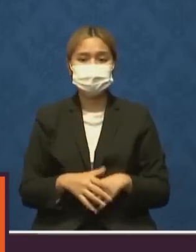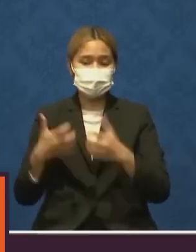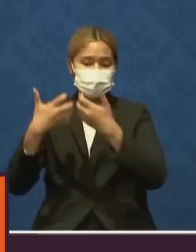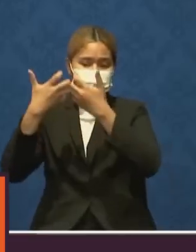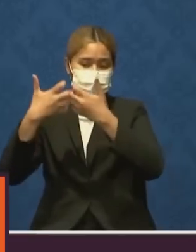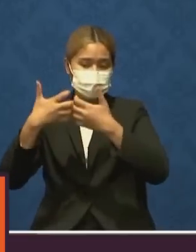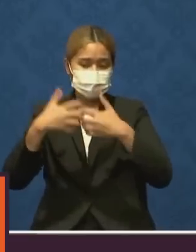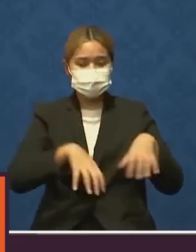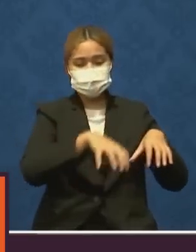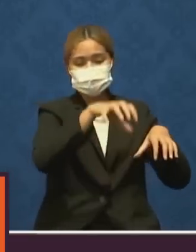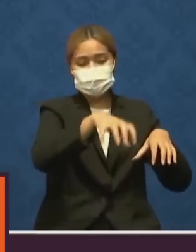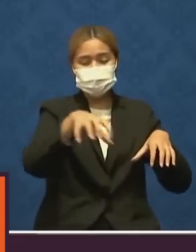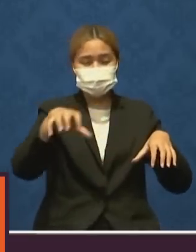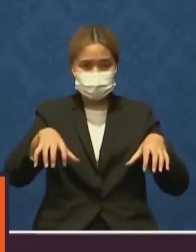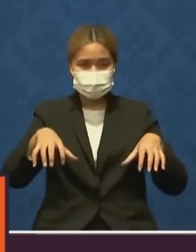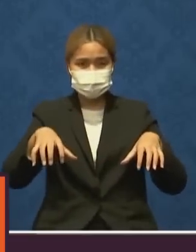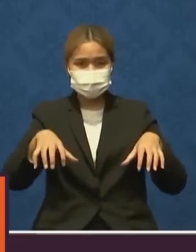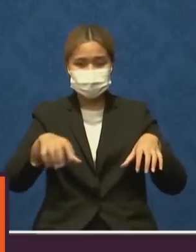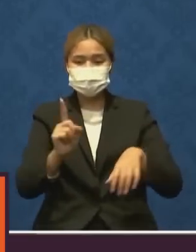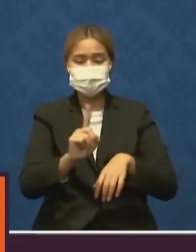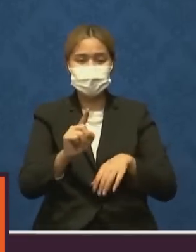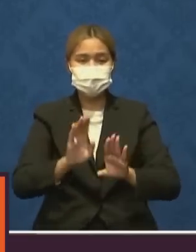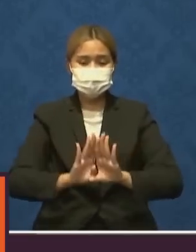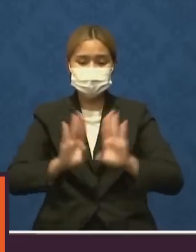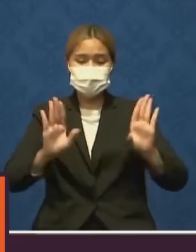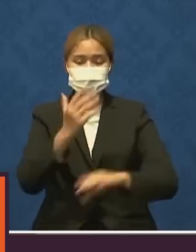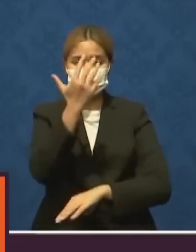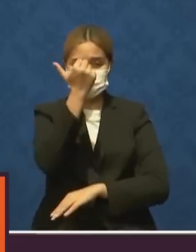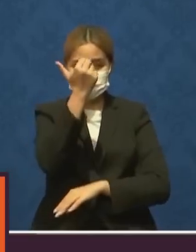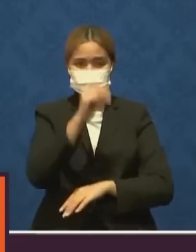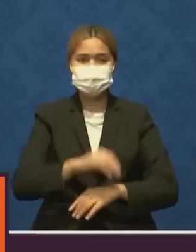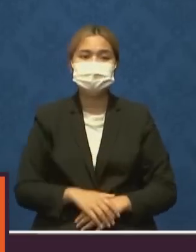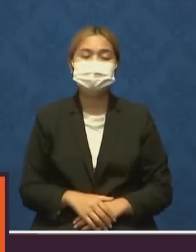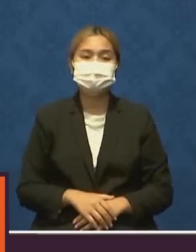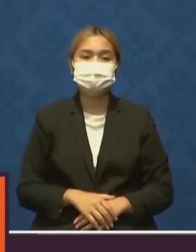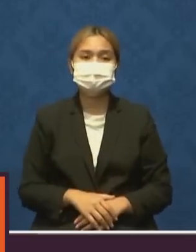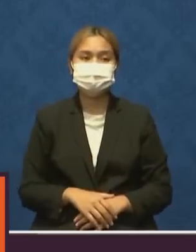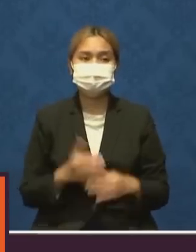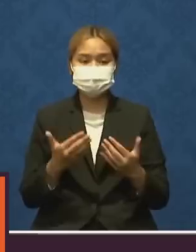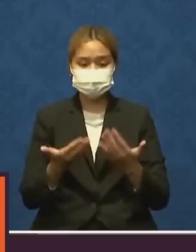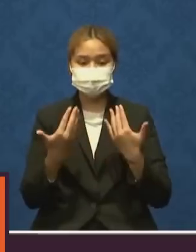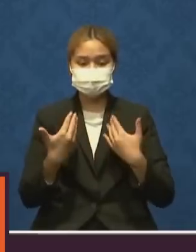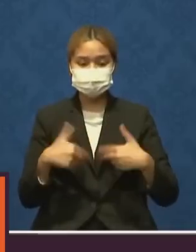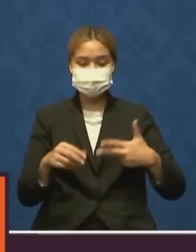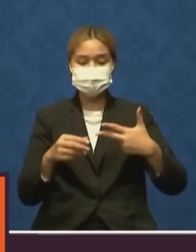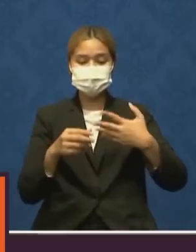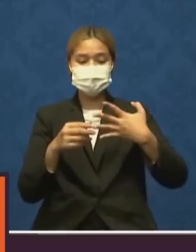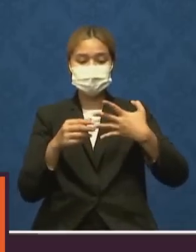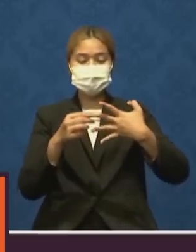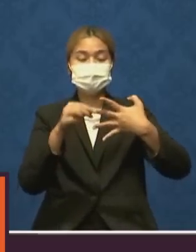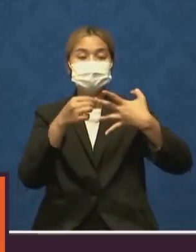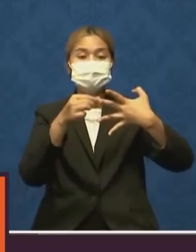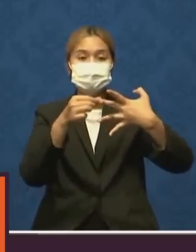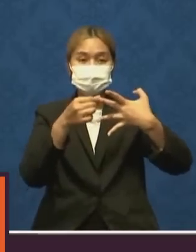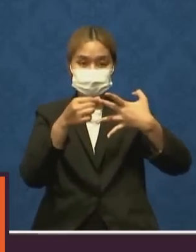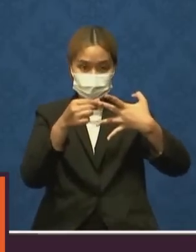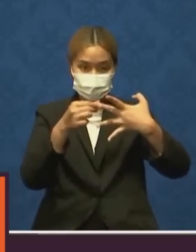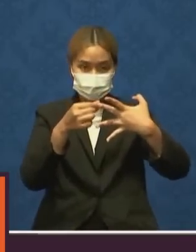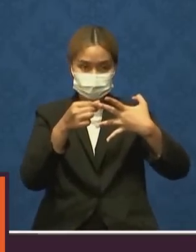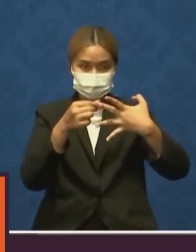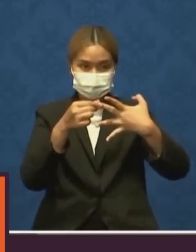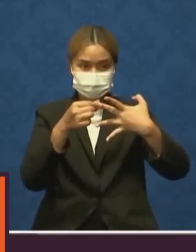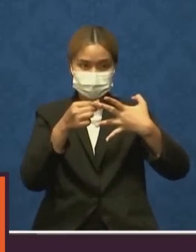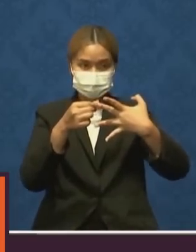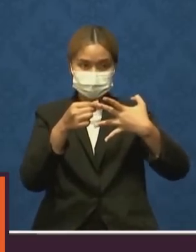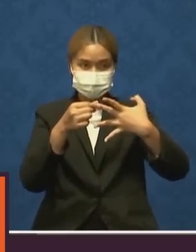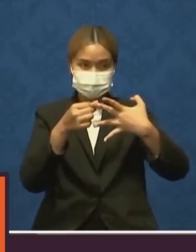และทำไมถไม่เปิดประมลครับต่มากอนทสองครับคก้อนของ SPPกต้ท้าความทประทานนิ